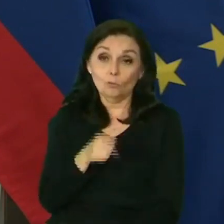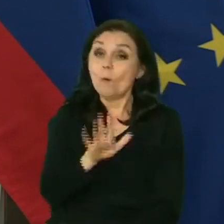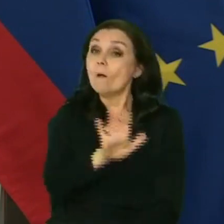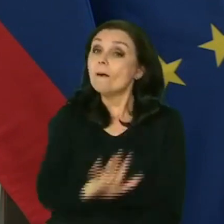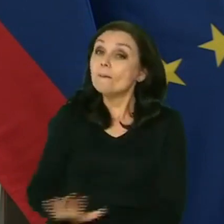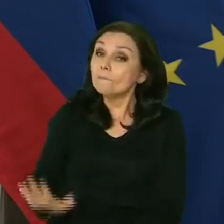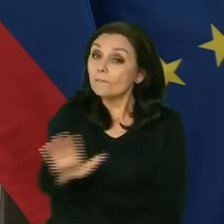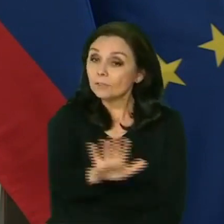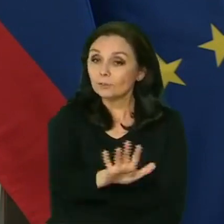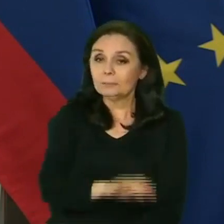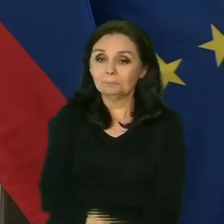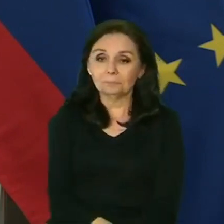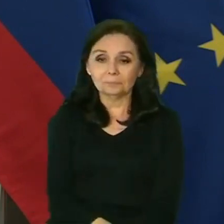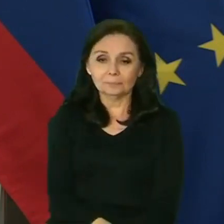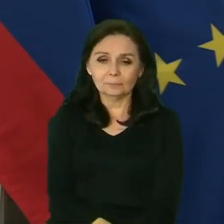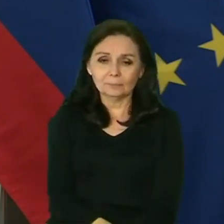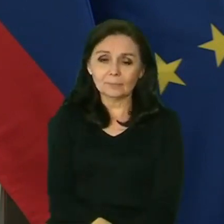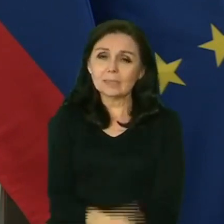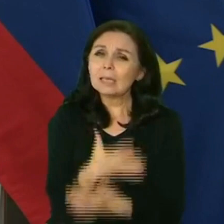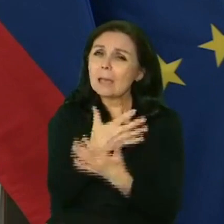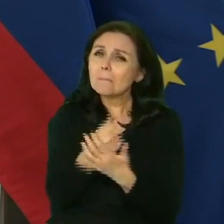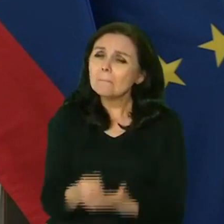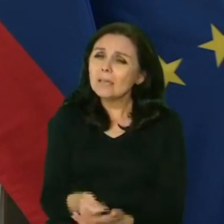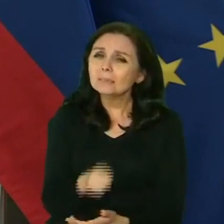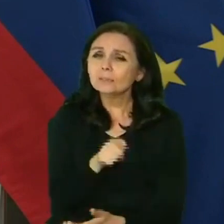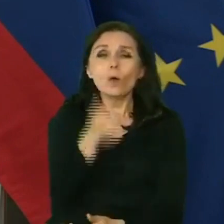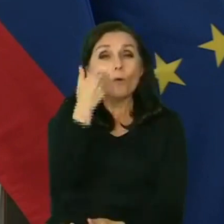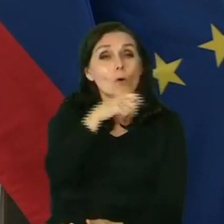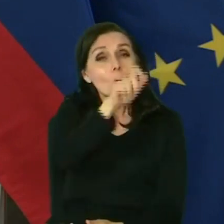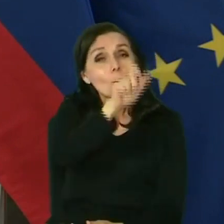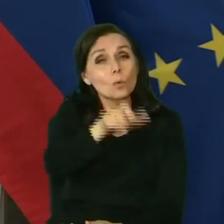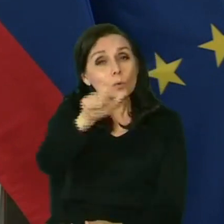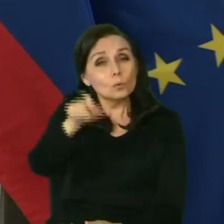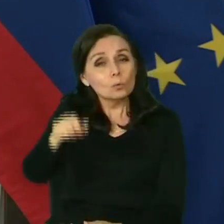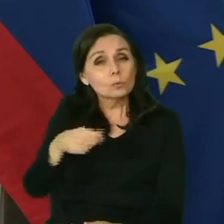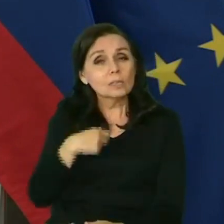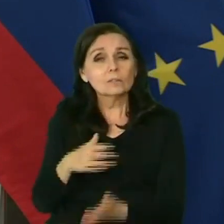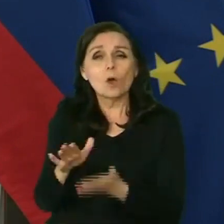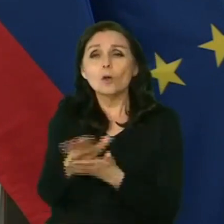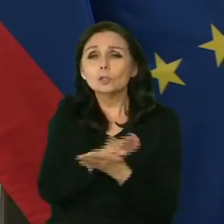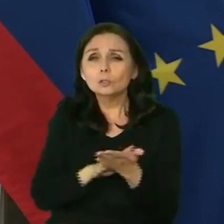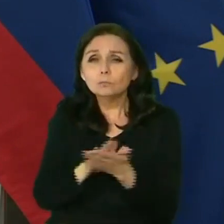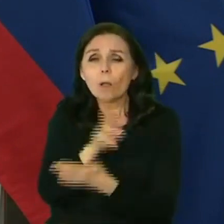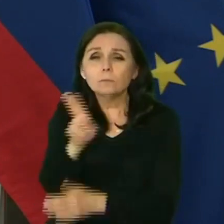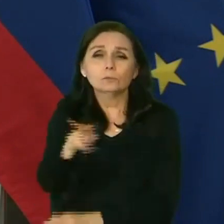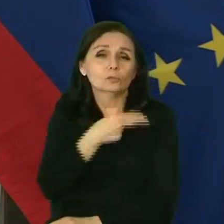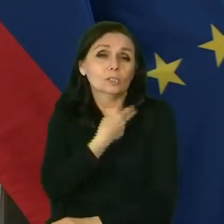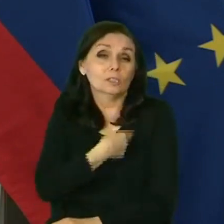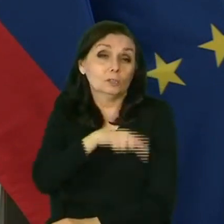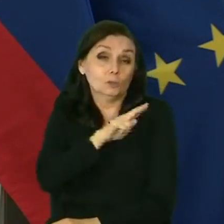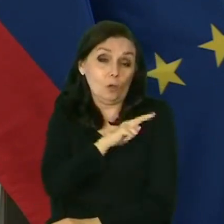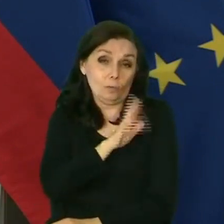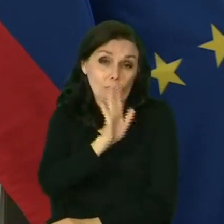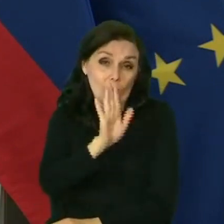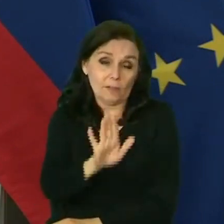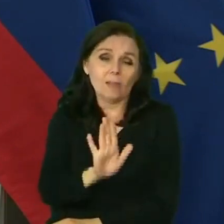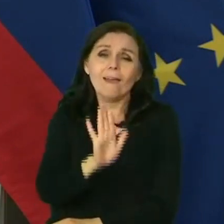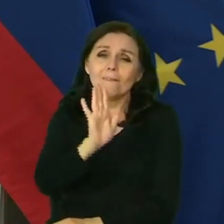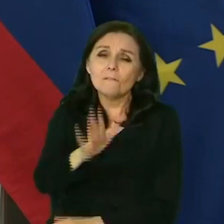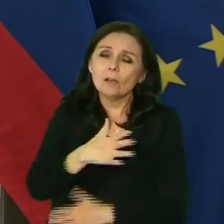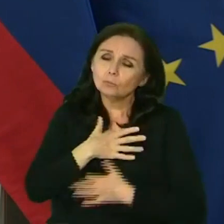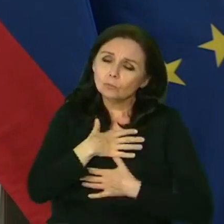vaše. Bez toho, aby ste vy nenasadili do nášho spoločného boja vašu zodpovednosť a